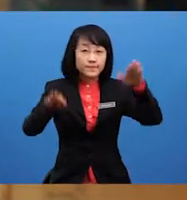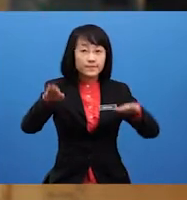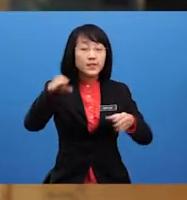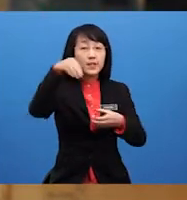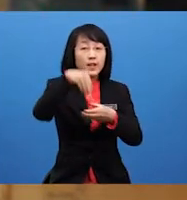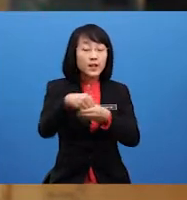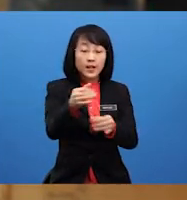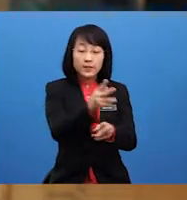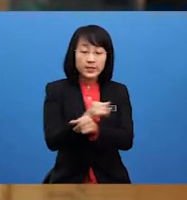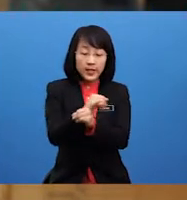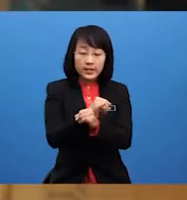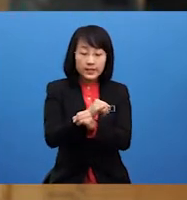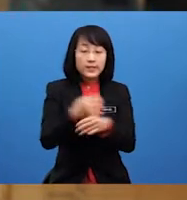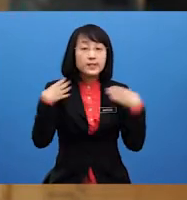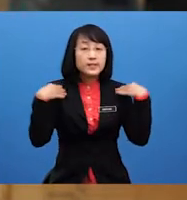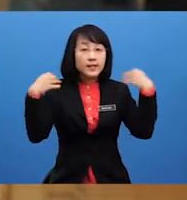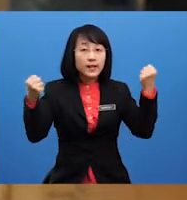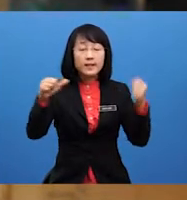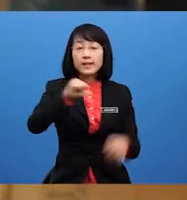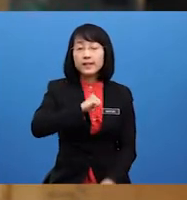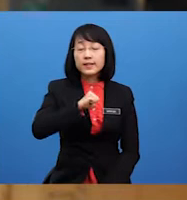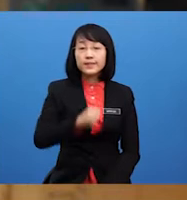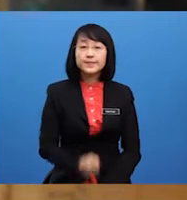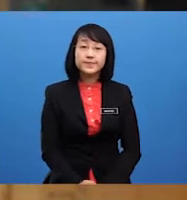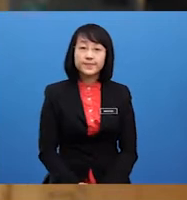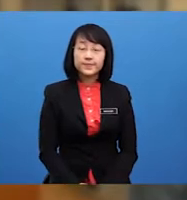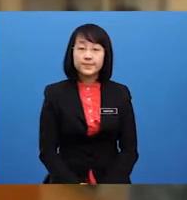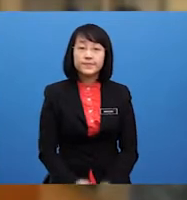diri. Kesihatan sangat penting, murid-murid.